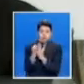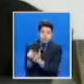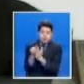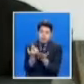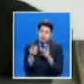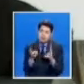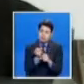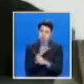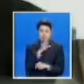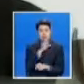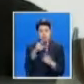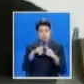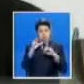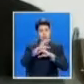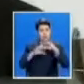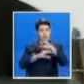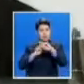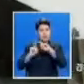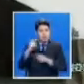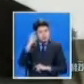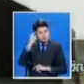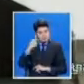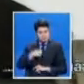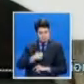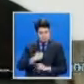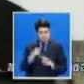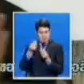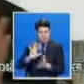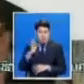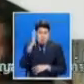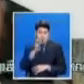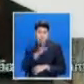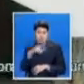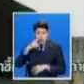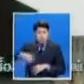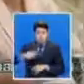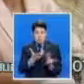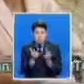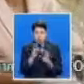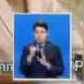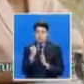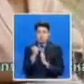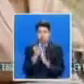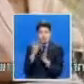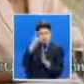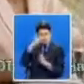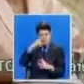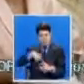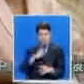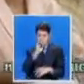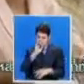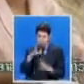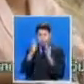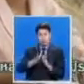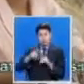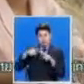เรื่องของโครงการต่างๆเราไม่ได้เป็นคนไม่ให้เมื่อเขาไม่รับก็เราก็ช่วยไม่ได้นะครับแต่เราก็ยืนยันจะบอกกับคนกั